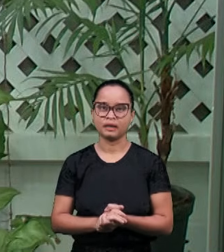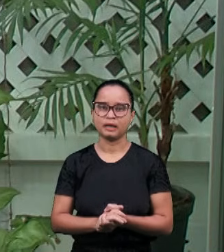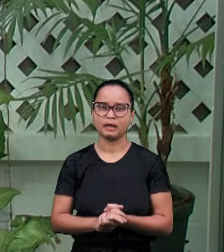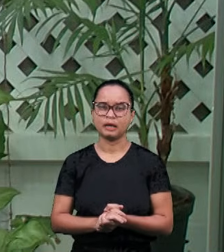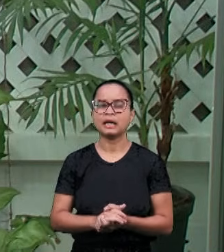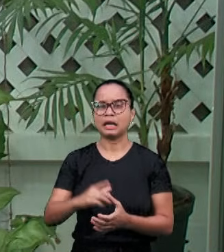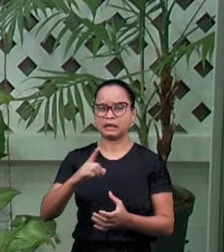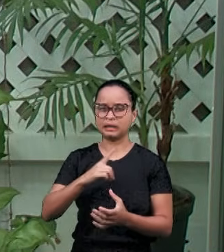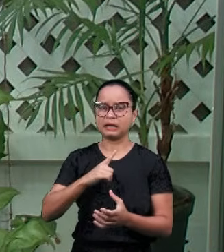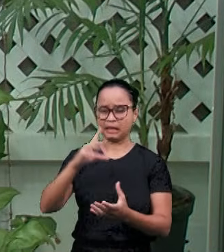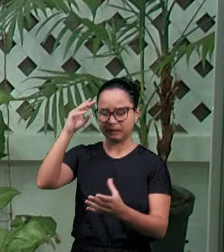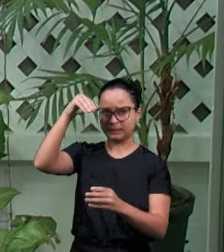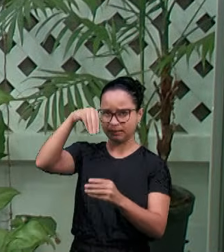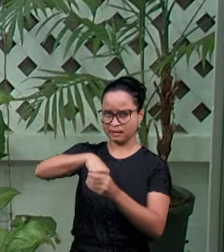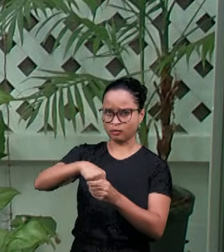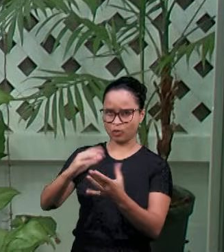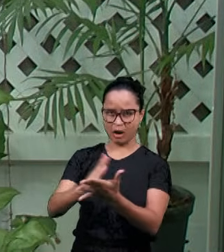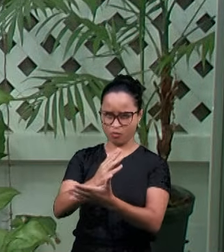d'un corps.